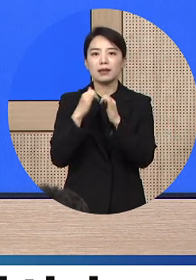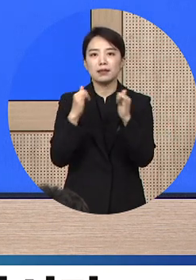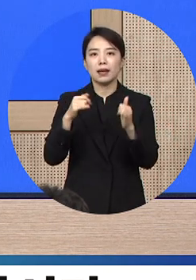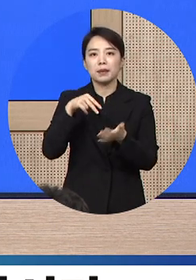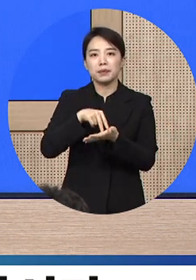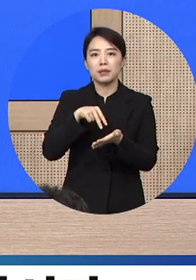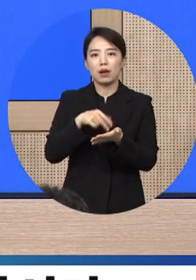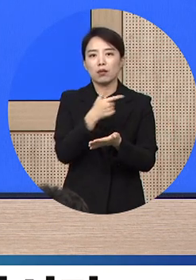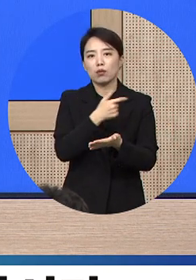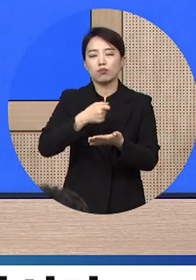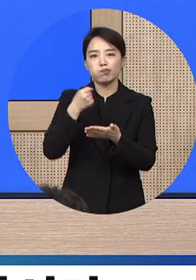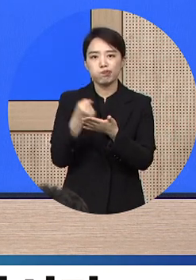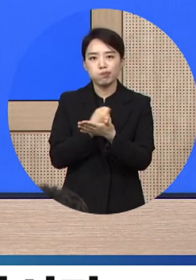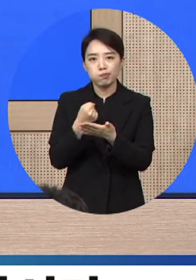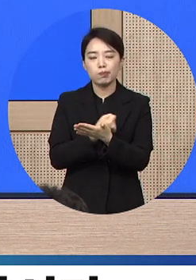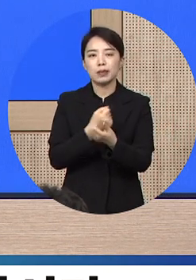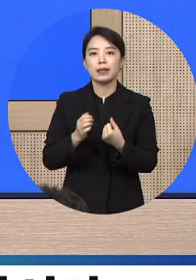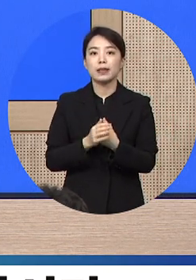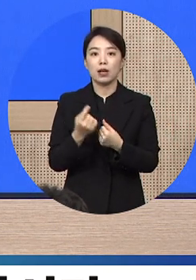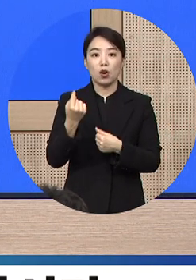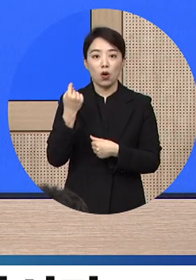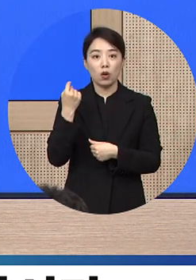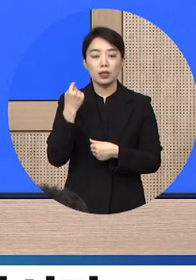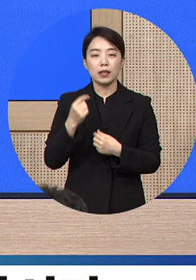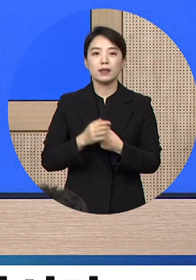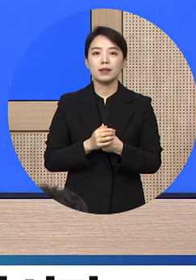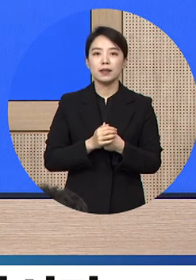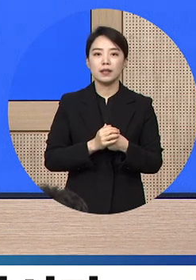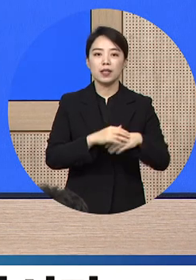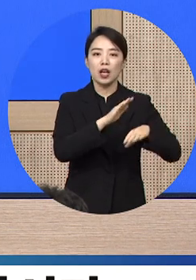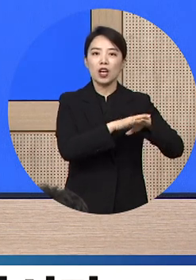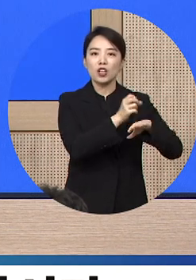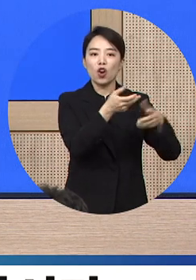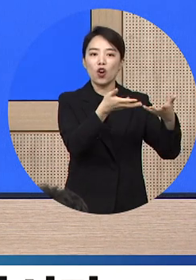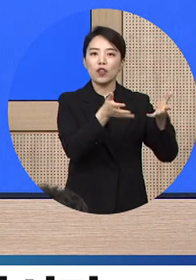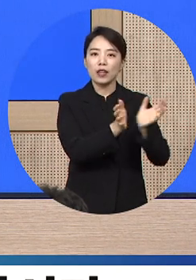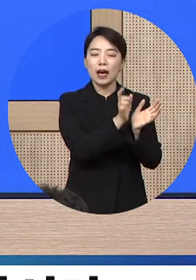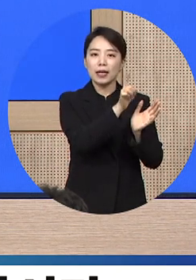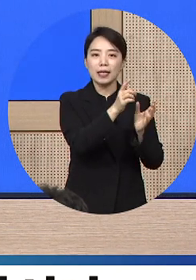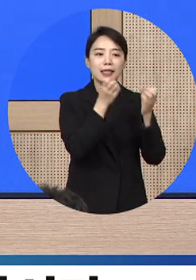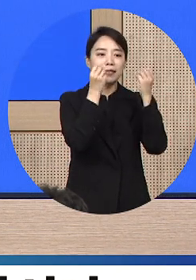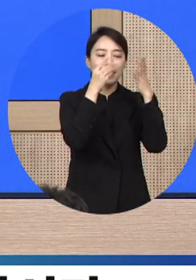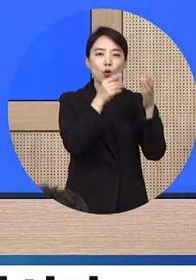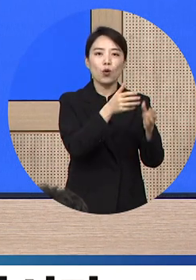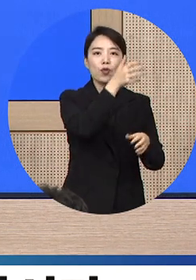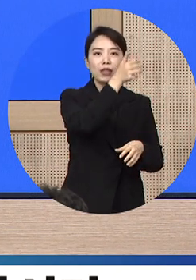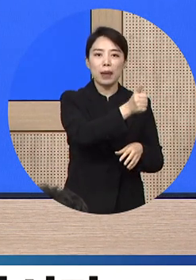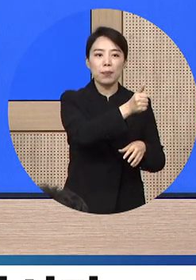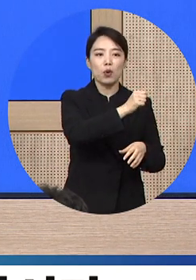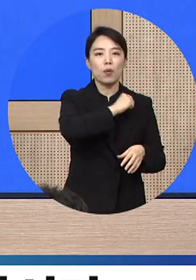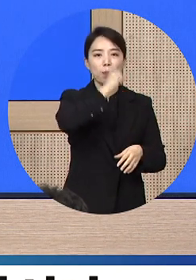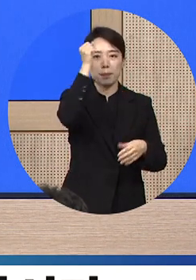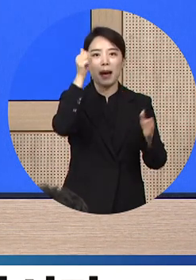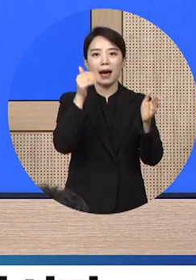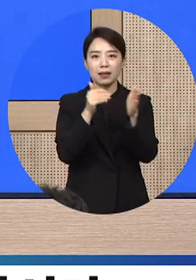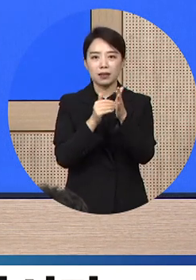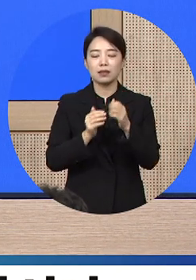없어서 이 자리에 섰습니다. 마침 또 어제는 여당이 전당대회를 하면서 새로운 지도부를 뽑았습니다. 이 타이밍에